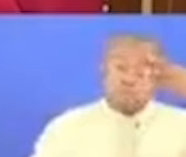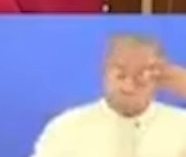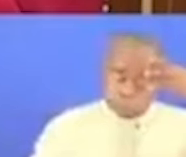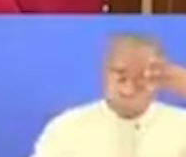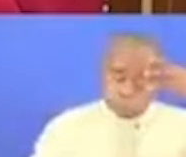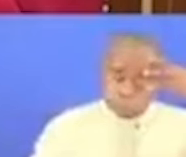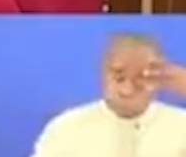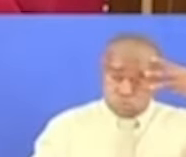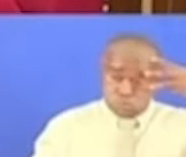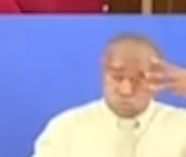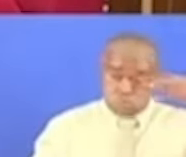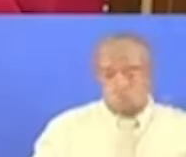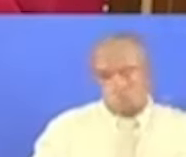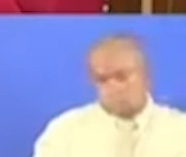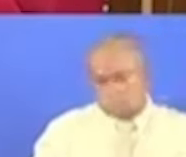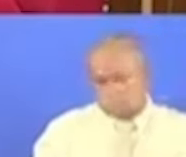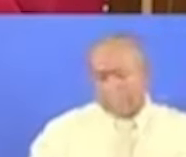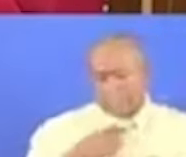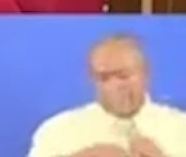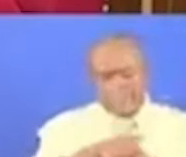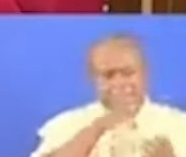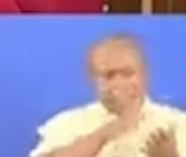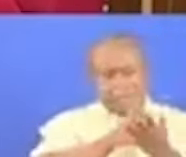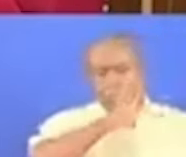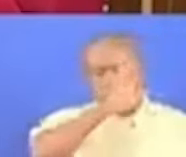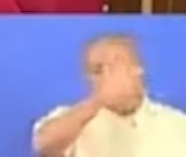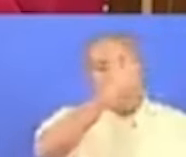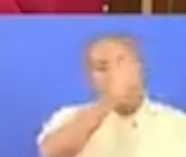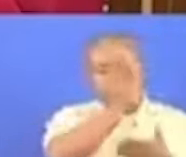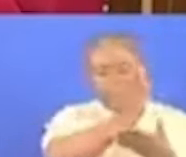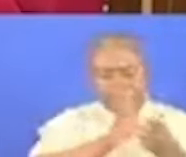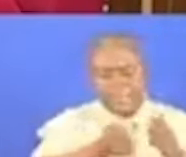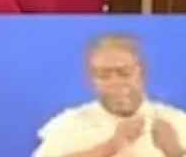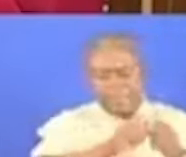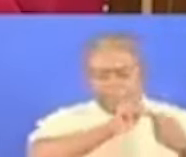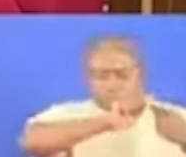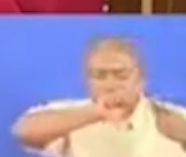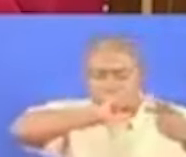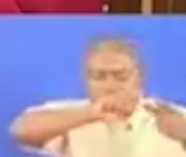Kama na katika maelezo yao baad Ya Mambo wub alana na Kama na